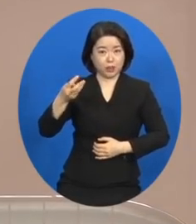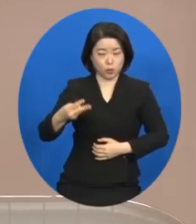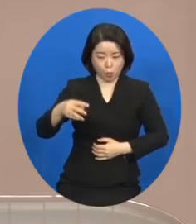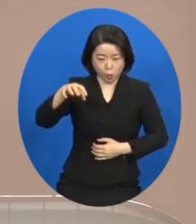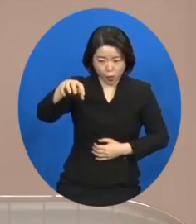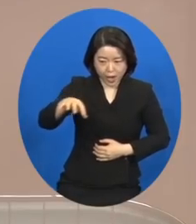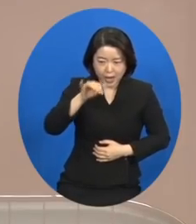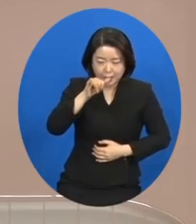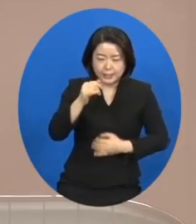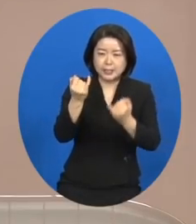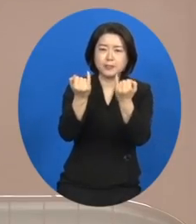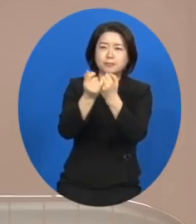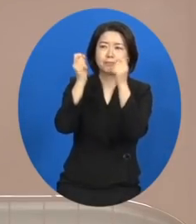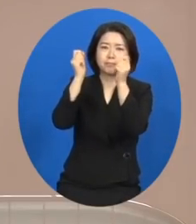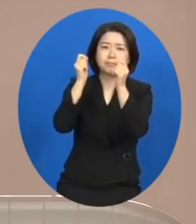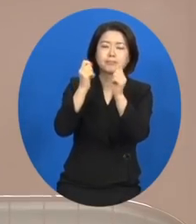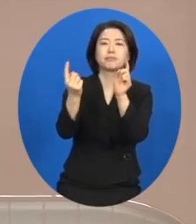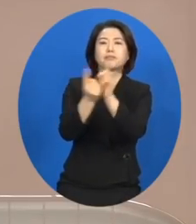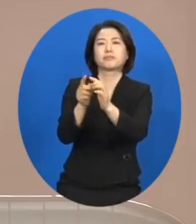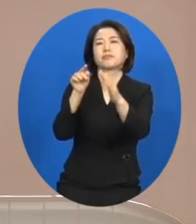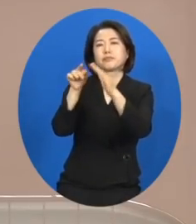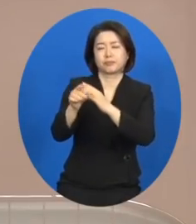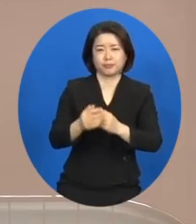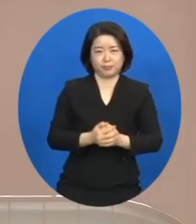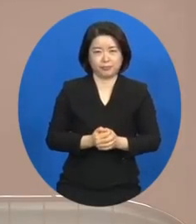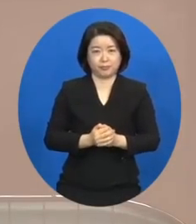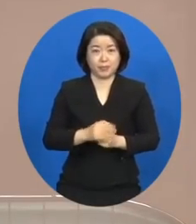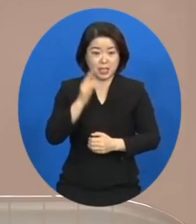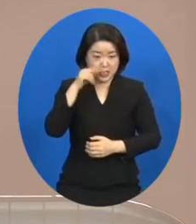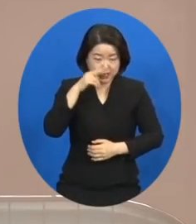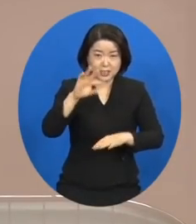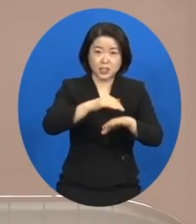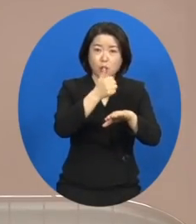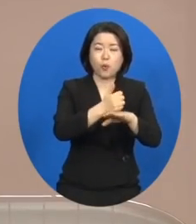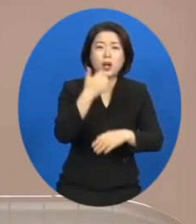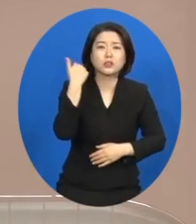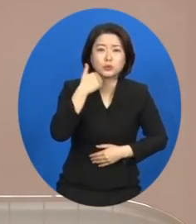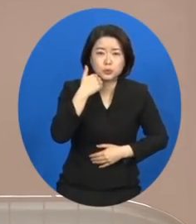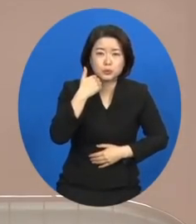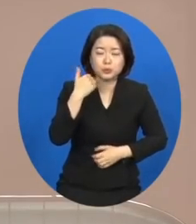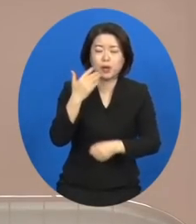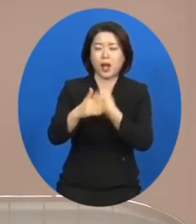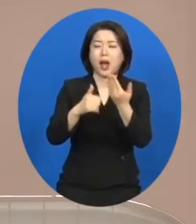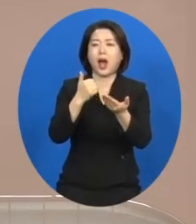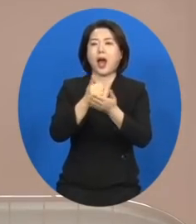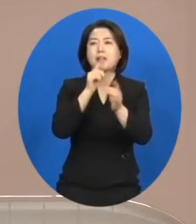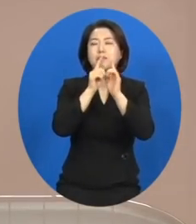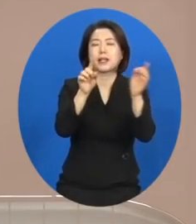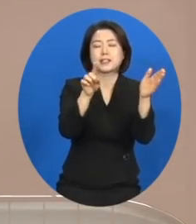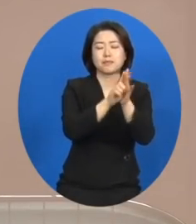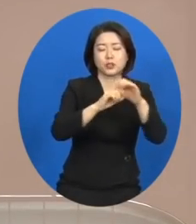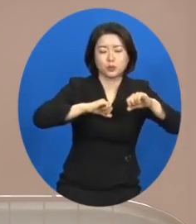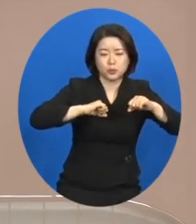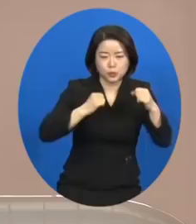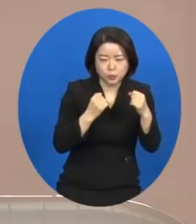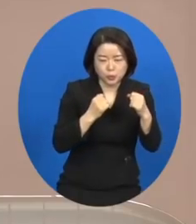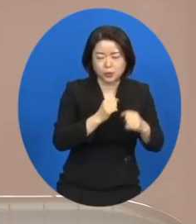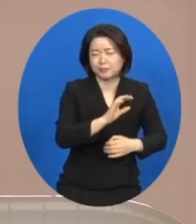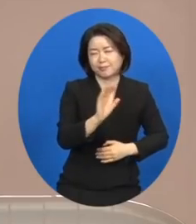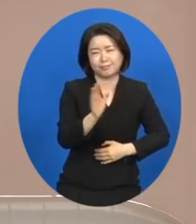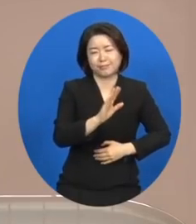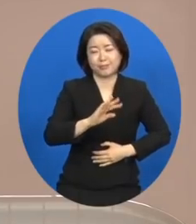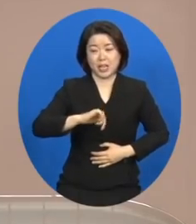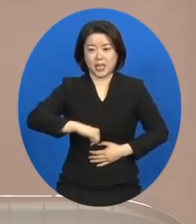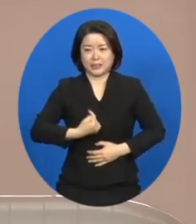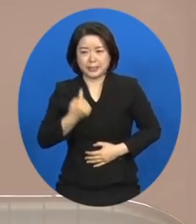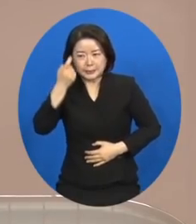것이죠. 여러분, 사울이 누굽니까? 하나님의 말씀을 믿고 순종하기보다는 자신이 먼저 행하려 했던